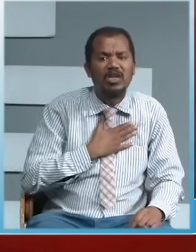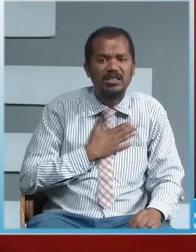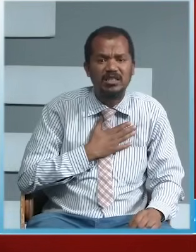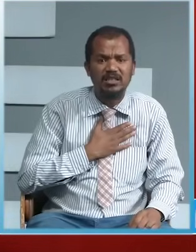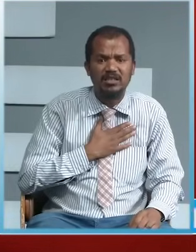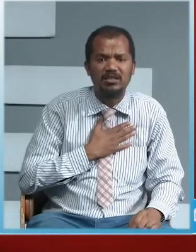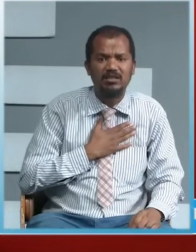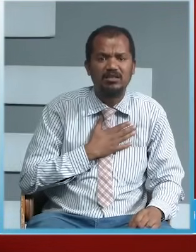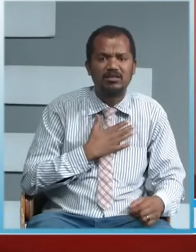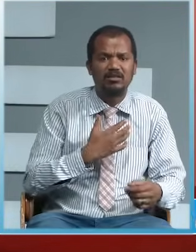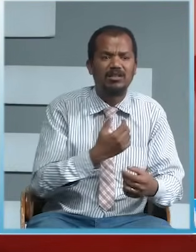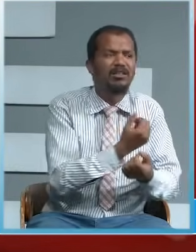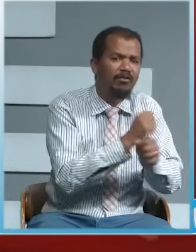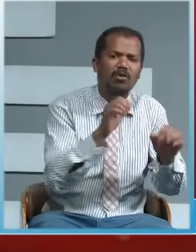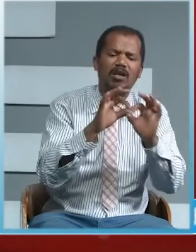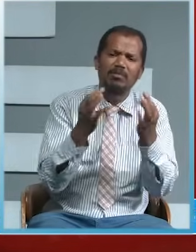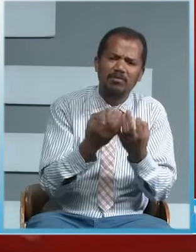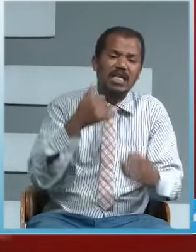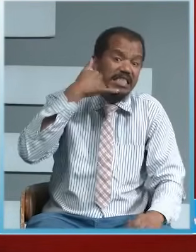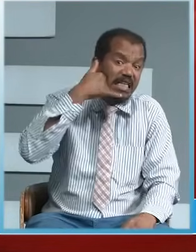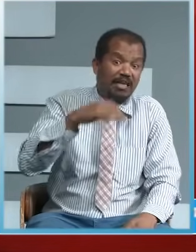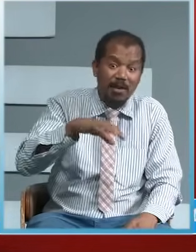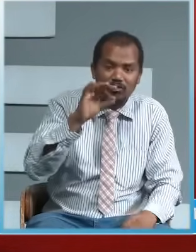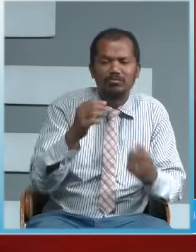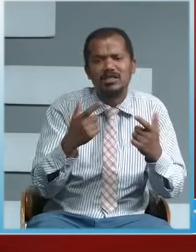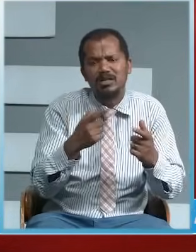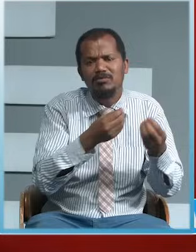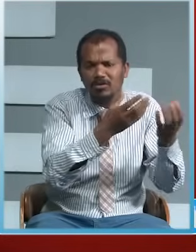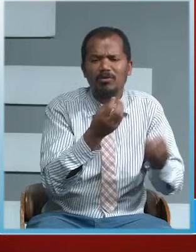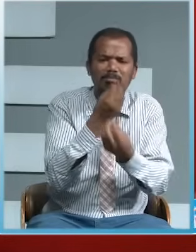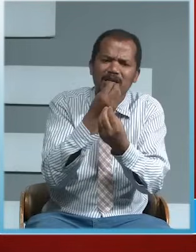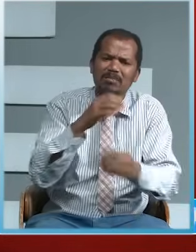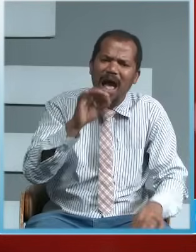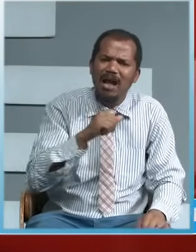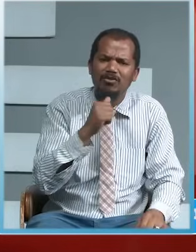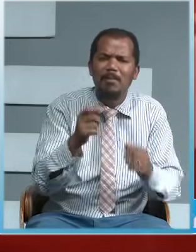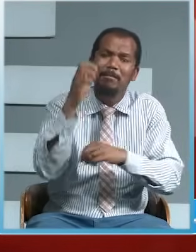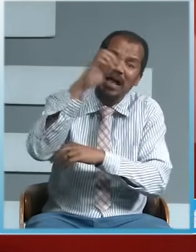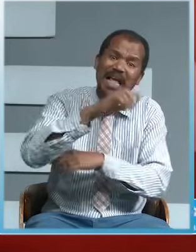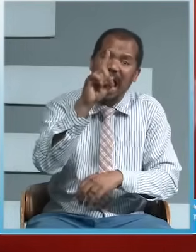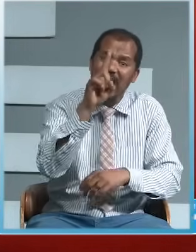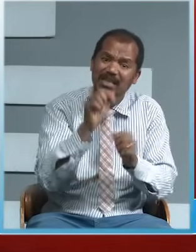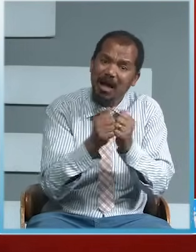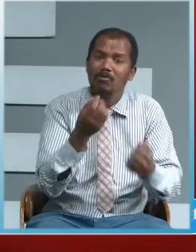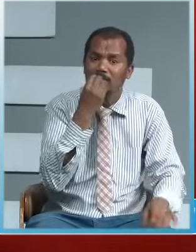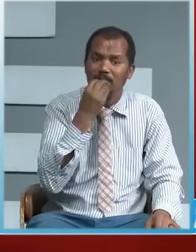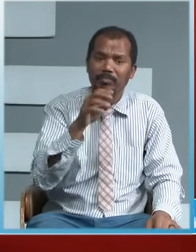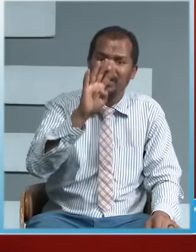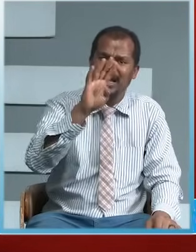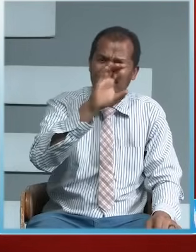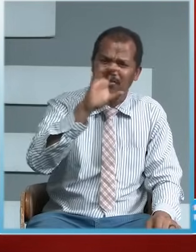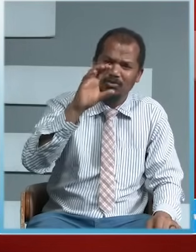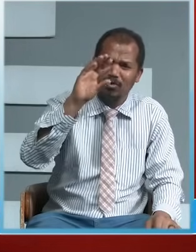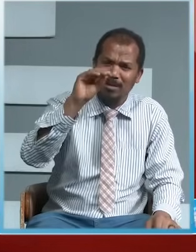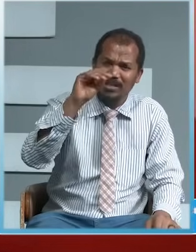ወንድሞቻችንን ቢያንስ ወይ ከቤተሰቦቻችን ስልክ የሚያገኙበትን ልብስ አያገኙም፣ ምግብ አያገኙም። በቀን አንድ ዳቦ ነው የሚበሉት።